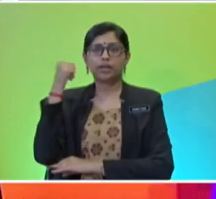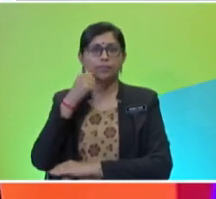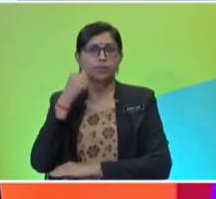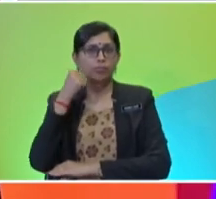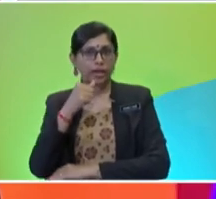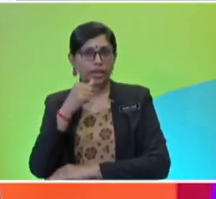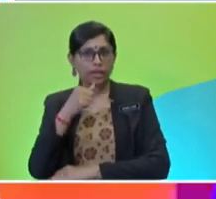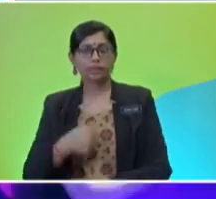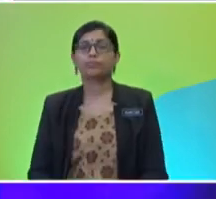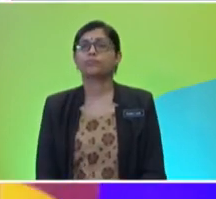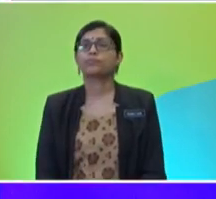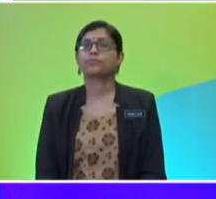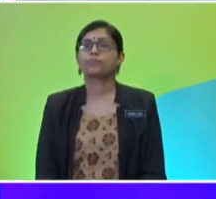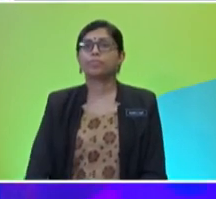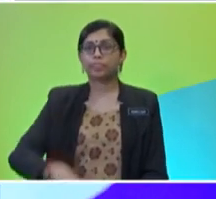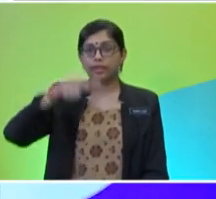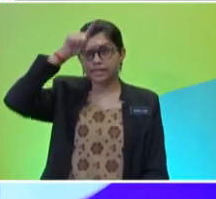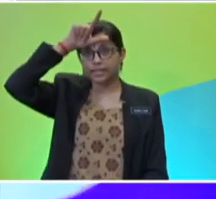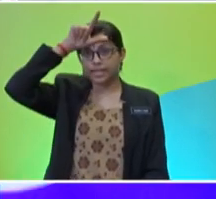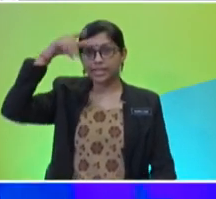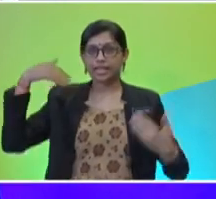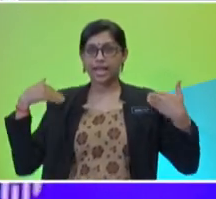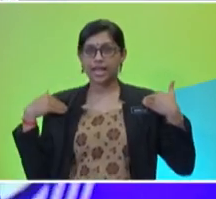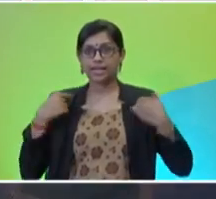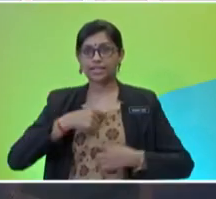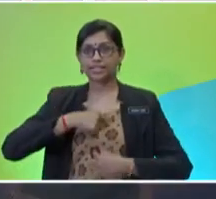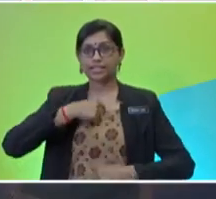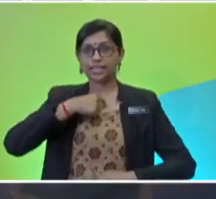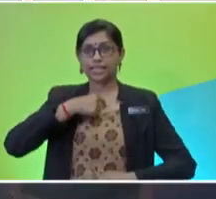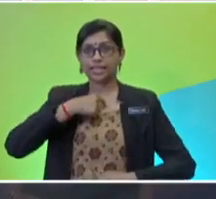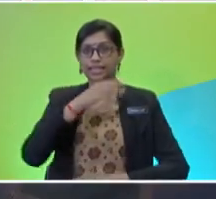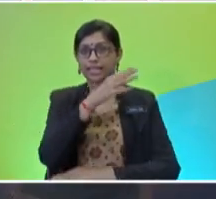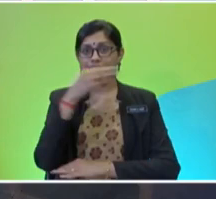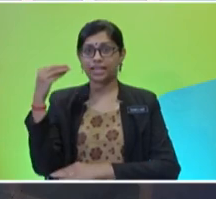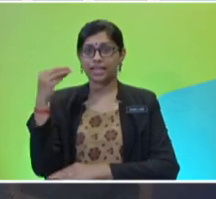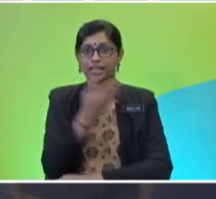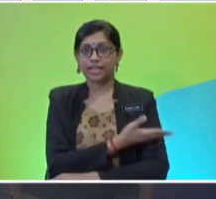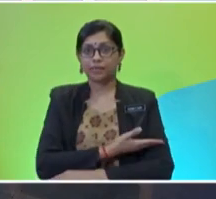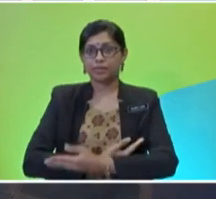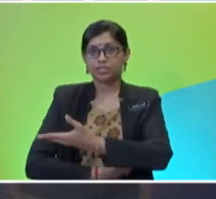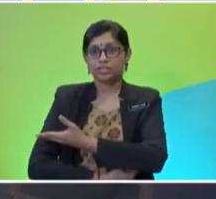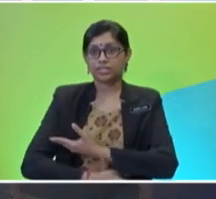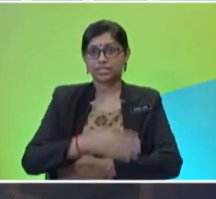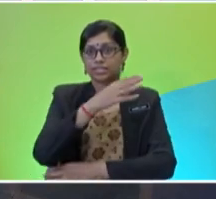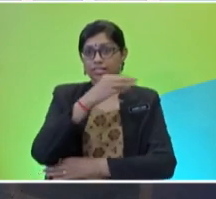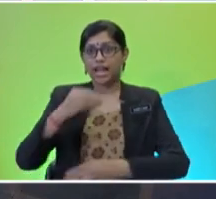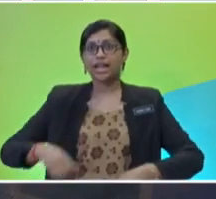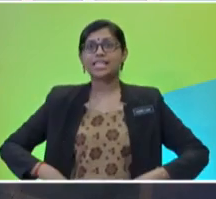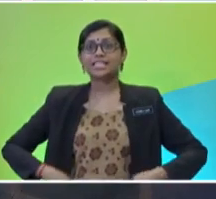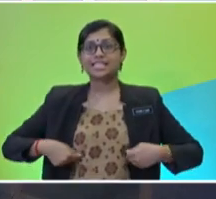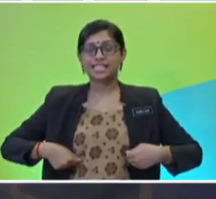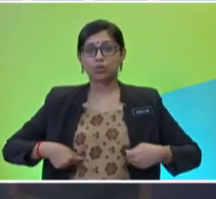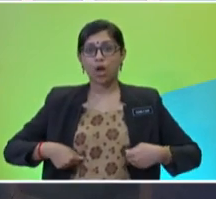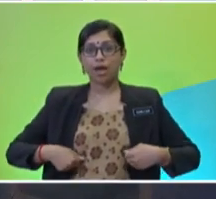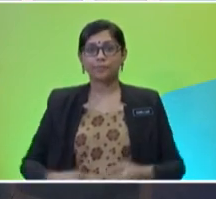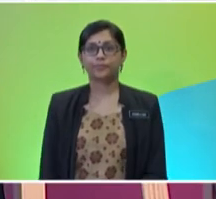perempuan? Itulah. Lelaki berpakai kemas, pakai baju kemeja dengan seluar slack, dengan tie. Okey,